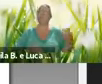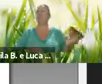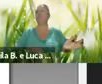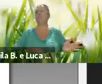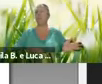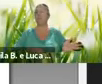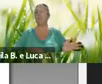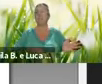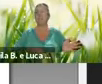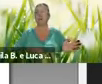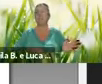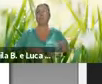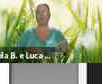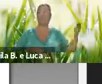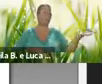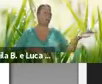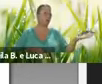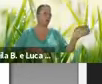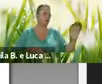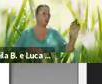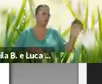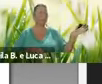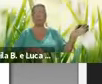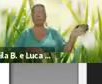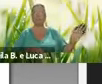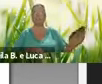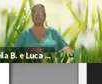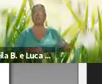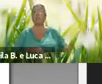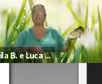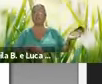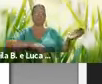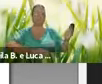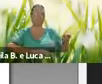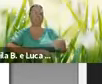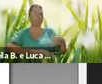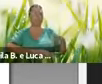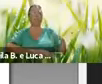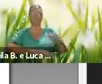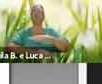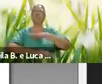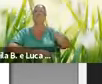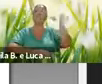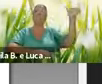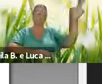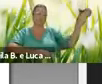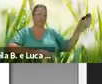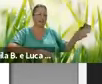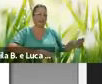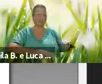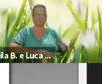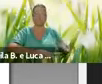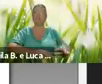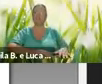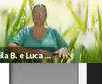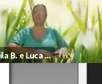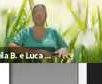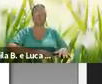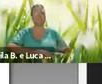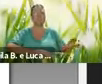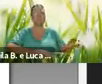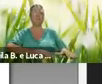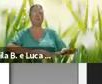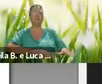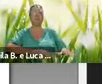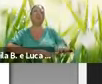Ossia, non ci vogliamo pensare troppo, accettiamo quello che dicono gli altri, gli amici ci danno, gli opinionisti vari, no? E